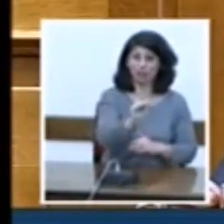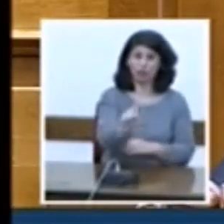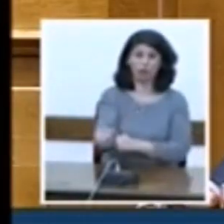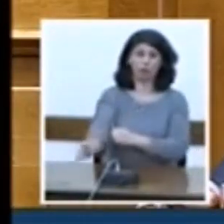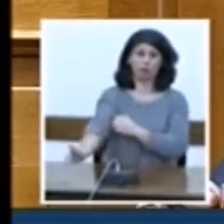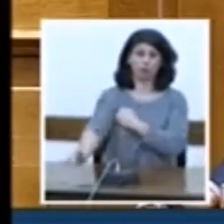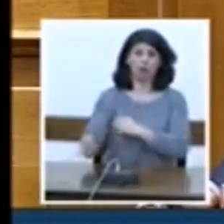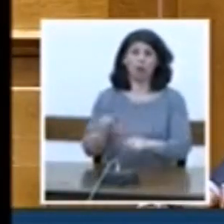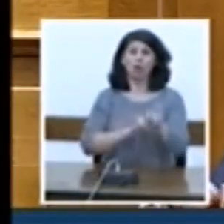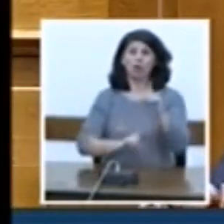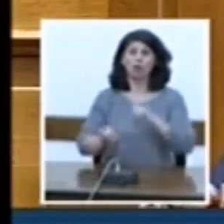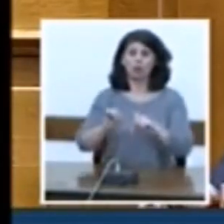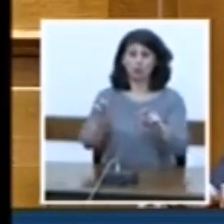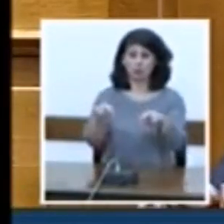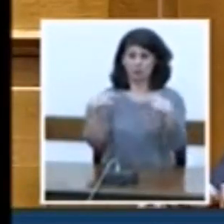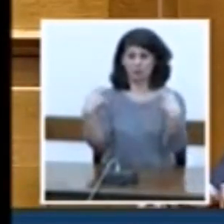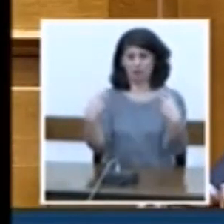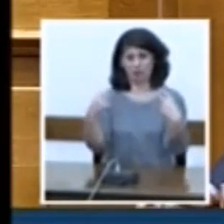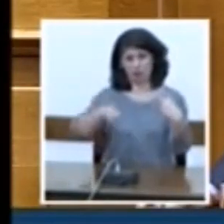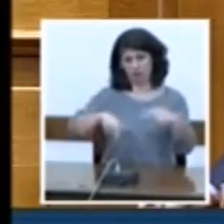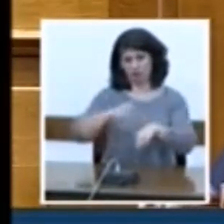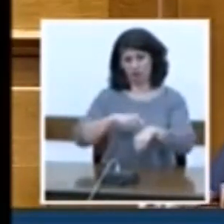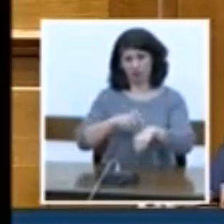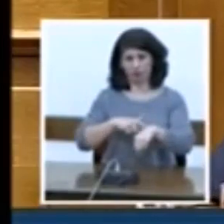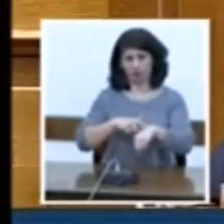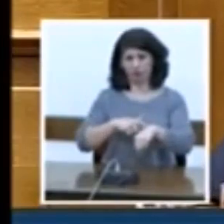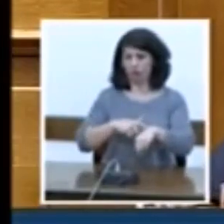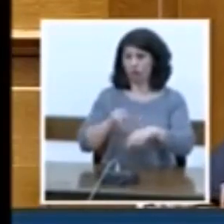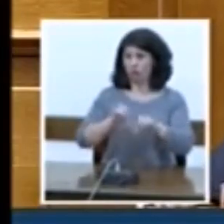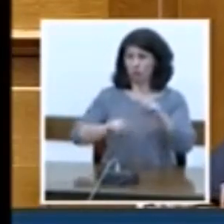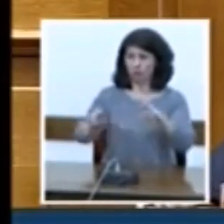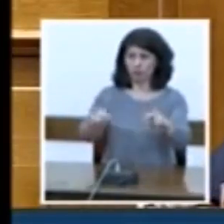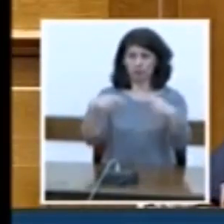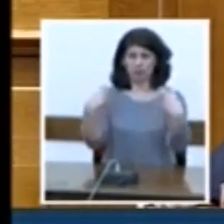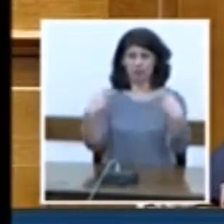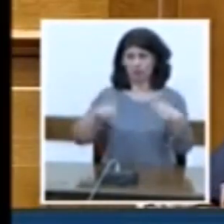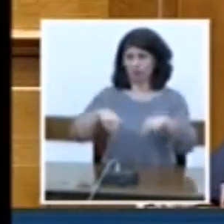παρακολουθούν. Μας παρακολουθούν. Και είναι, πιστεύω,